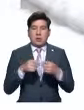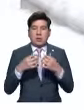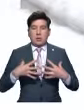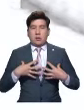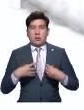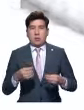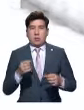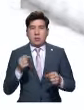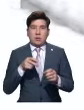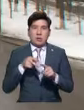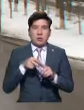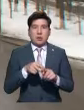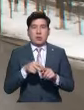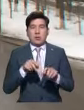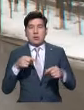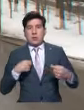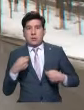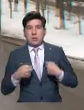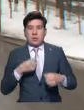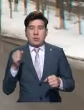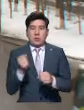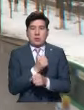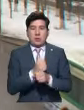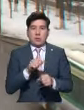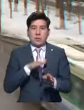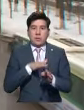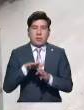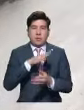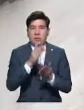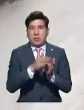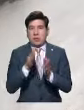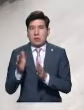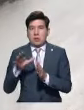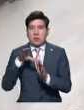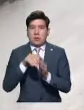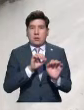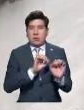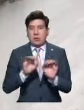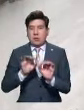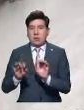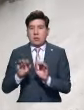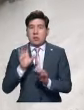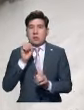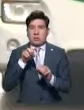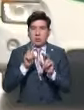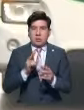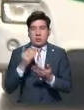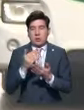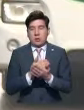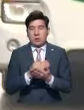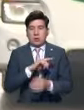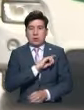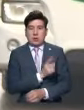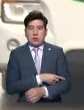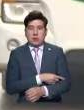қасақана зиян келтірілген және ұрып-соғуға тап болған барлық азаматтардың құқығын қорғауға бағытталған. Жазаның күшейтілуін